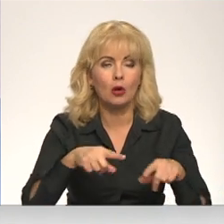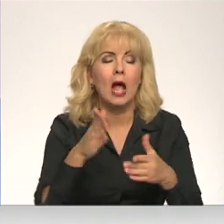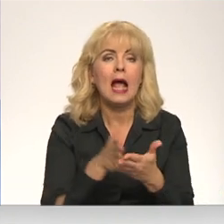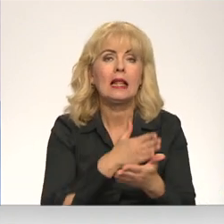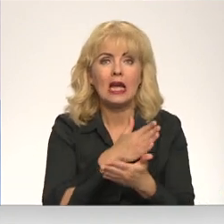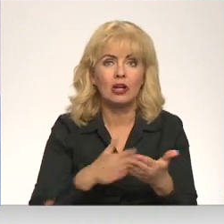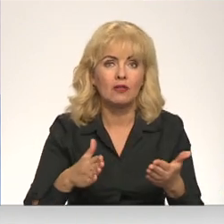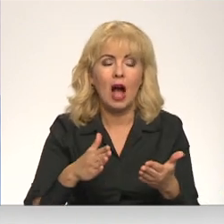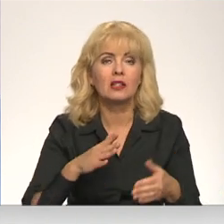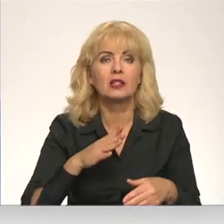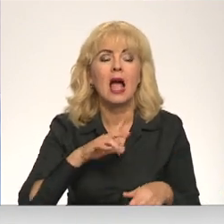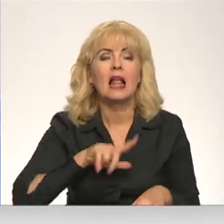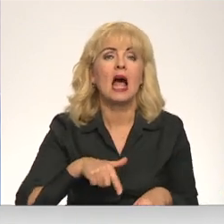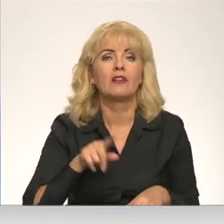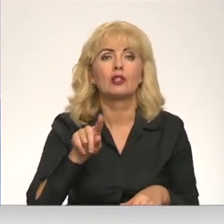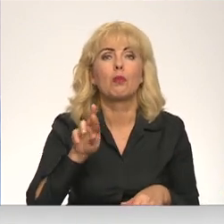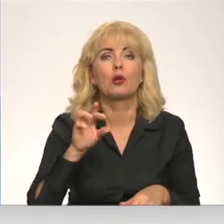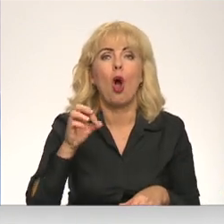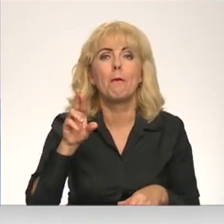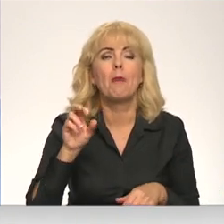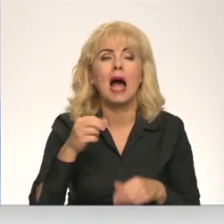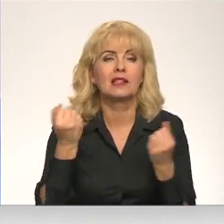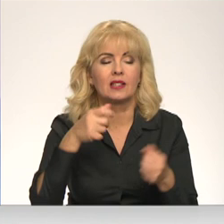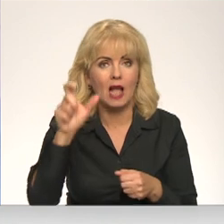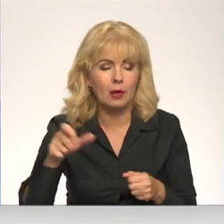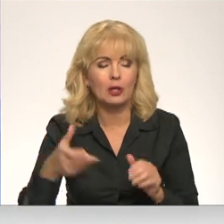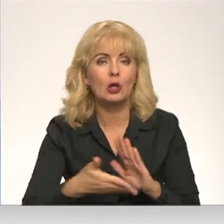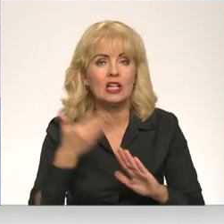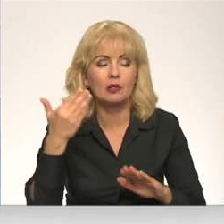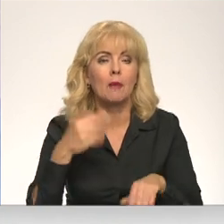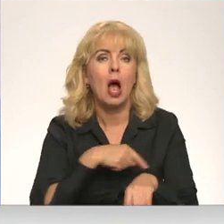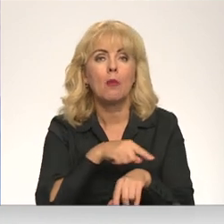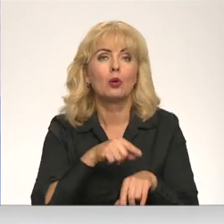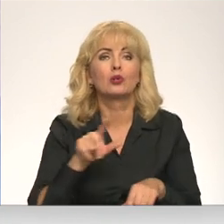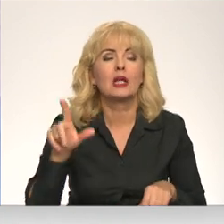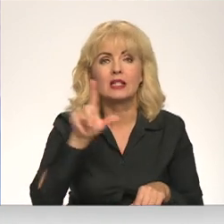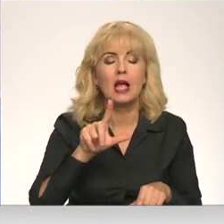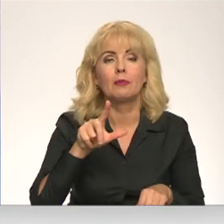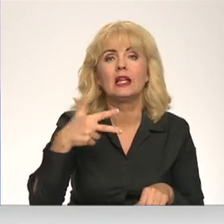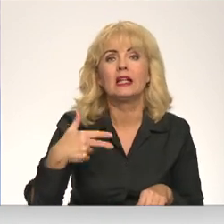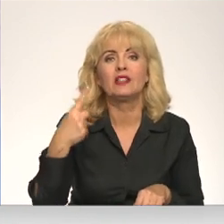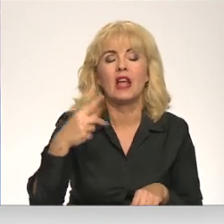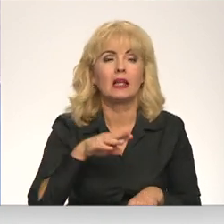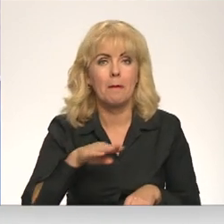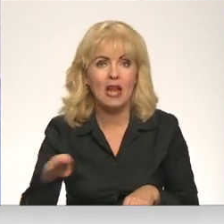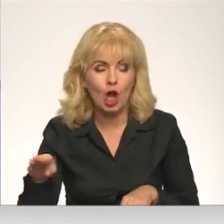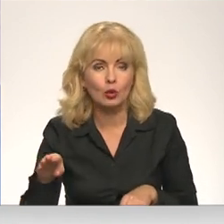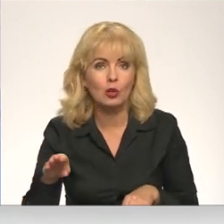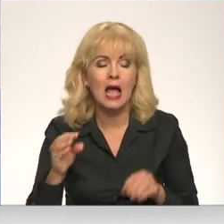SEA Latvijas propāna gāzes darbinieki. Izsaukums uz notikumu vietu tika saņemts 17:31